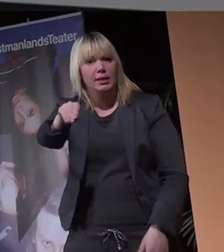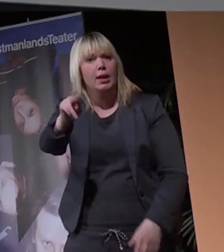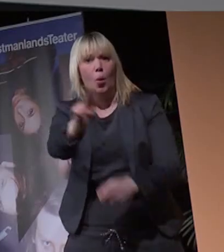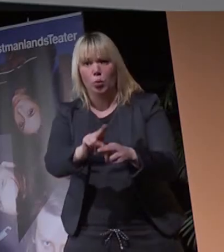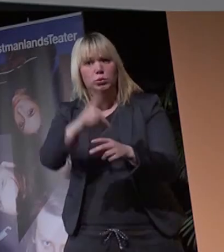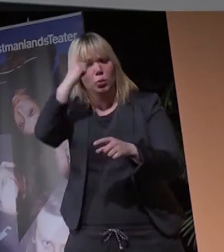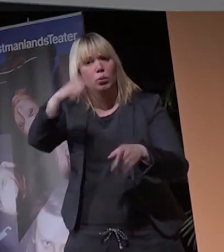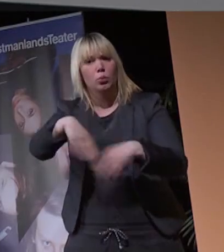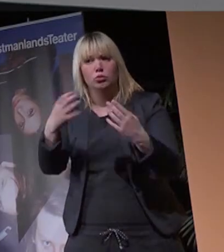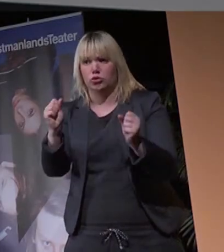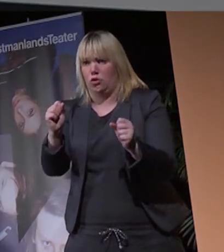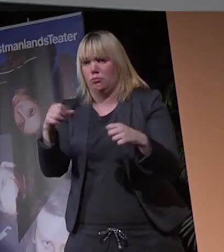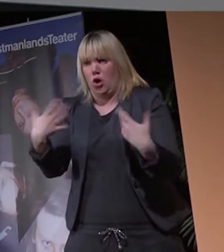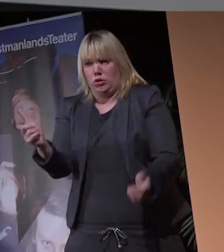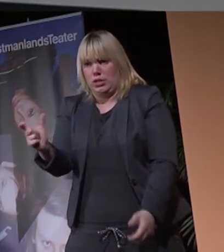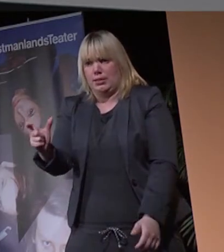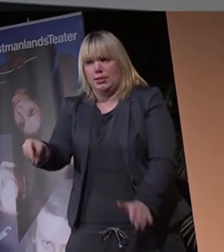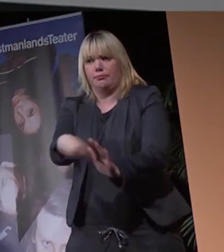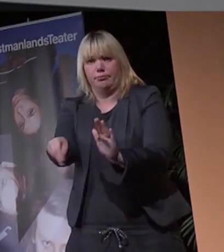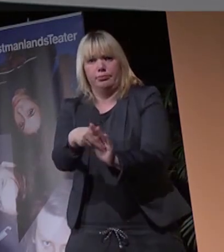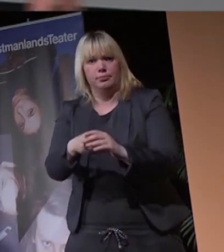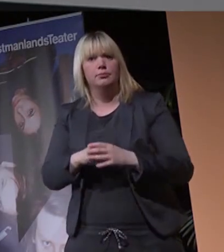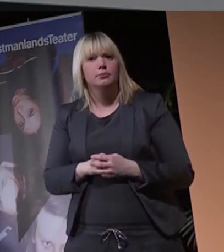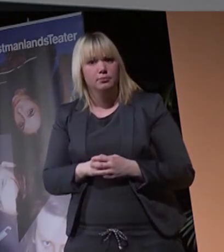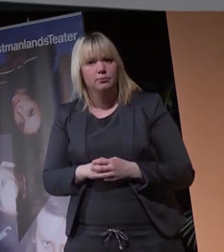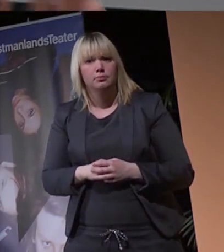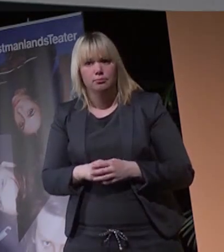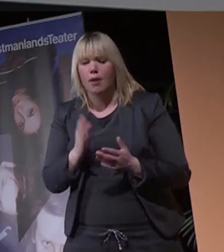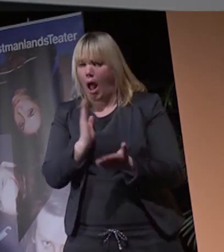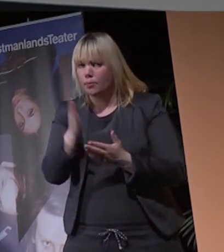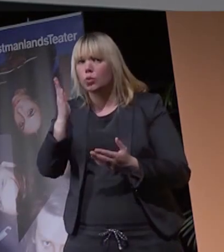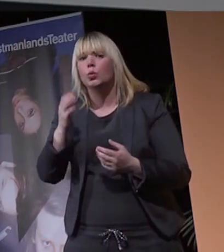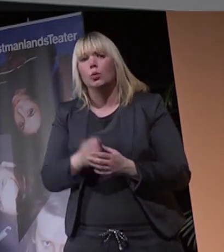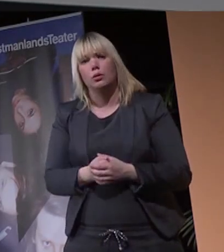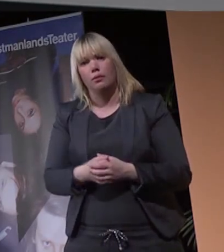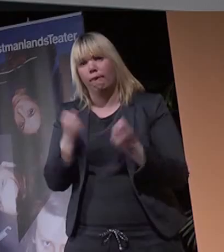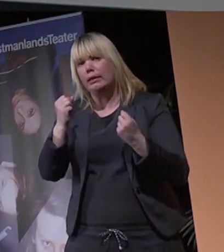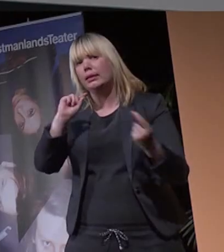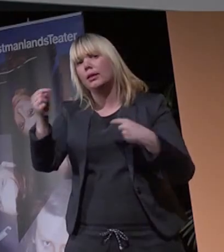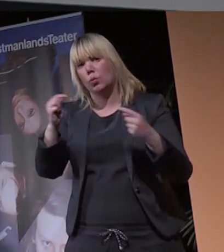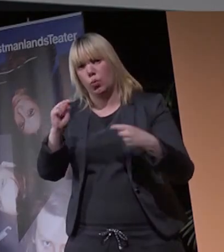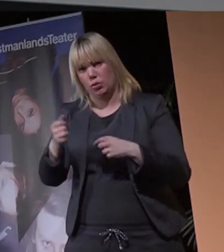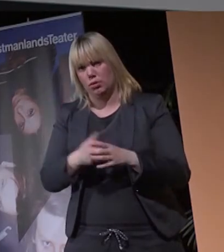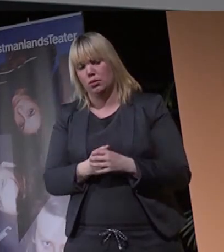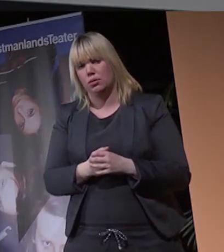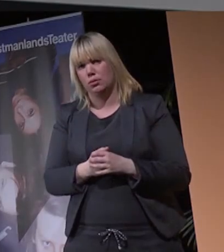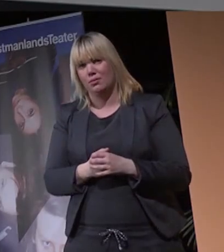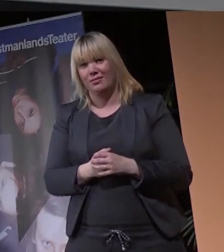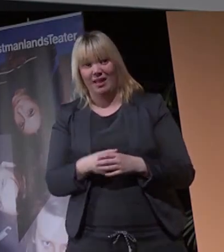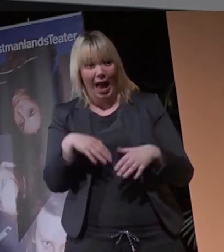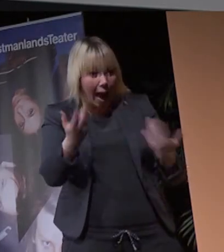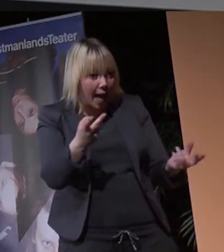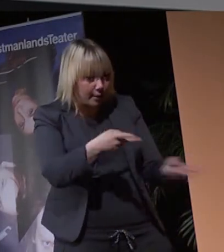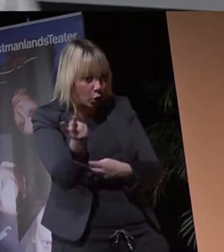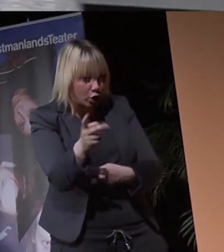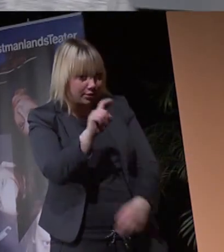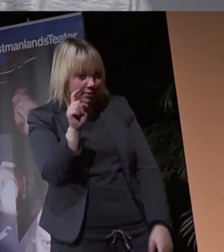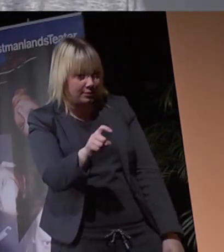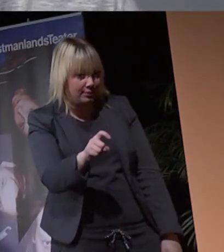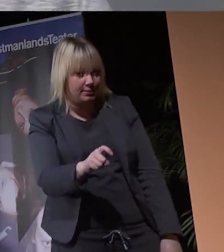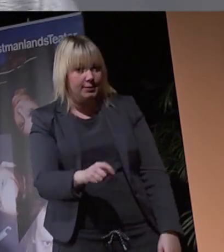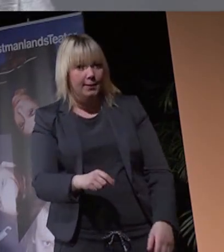om att för att individen ska göra det, så finns det skattereformer som gör att du får avdrag. Ja, precis. Och då är vi verkligen inne på Magdalena Anderssons område. men